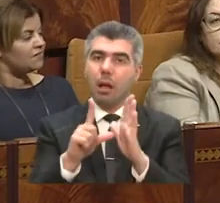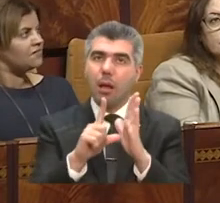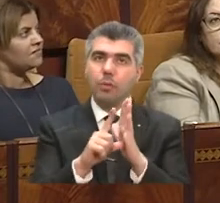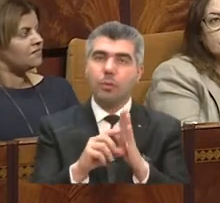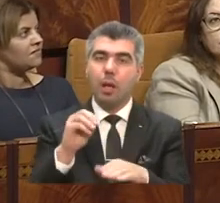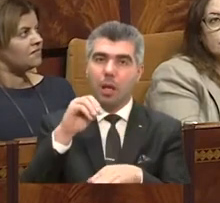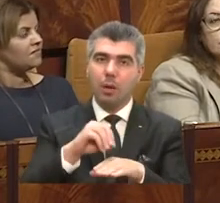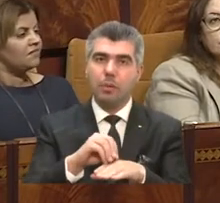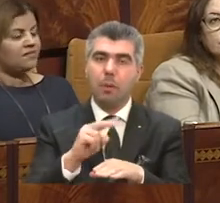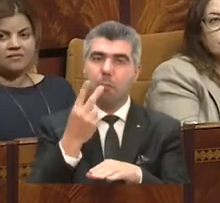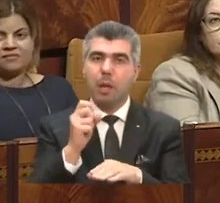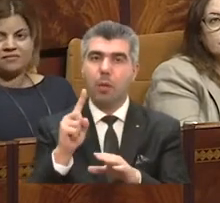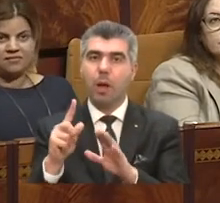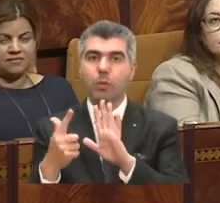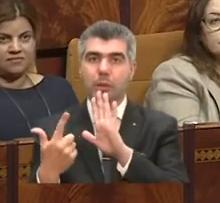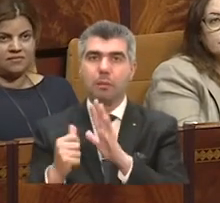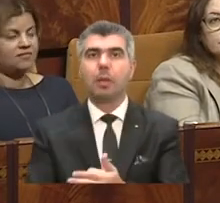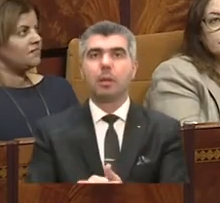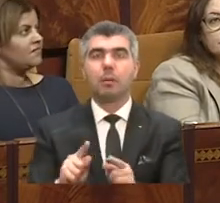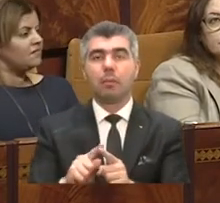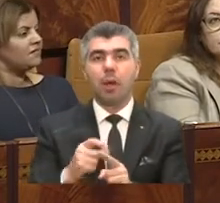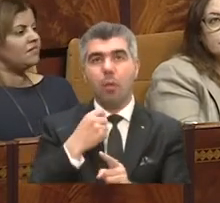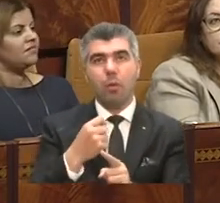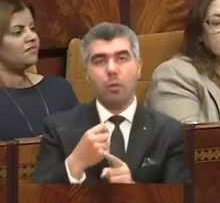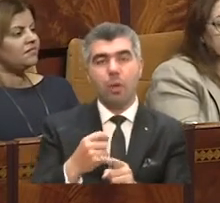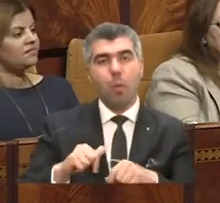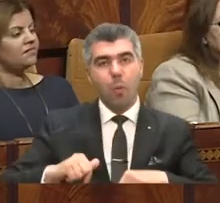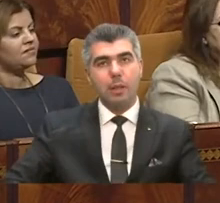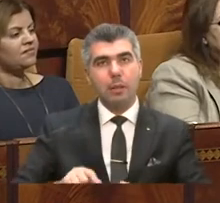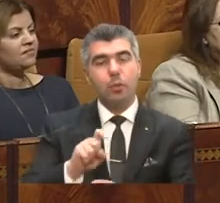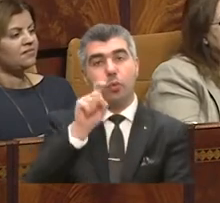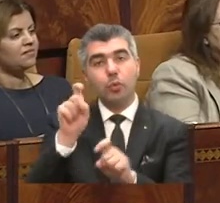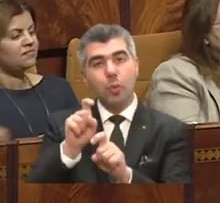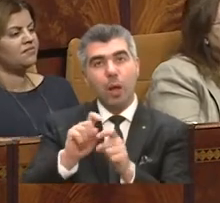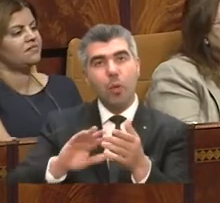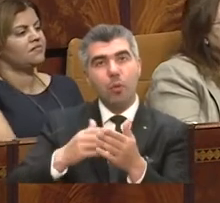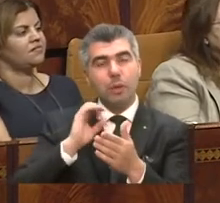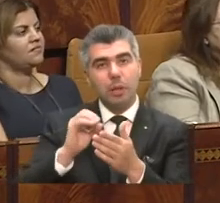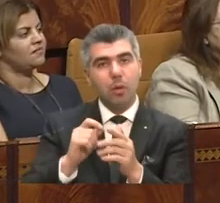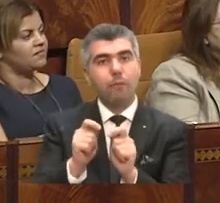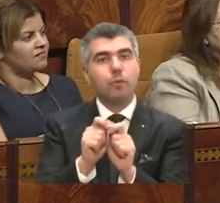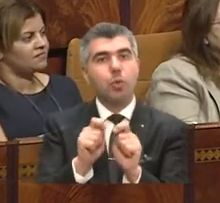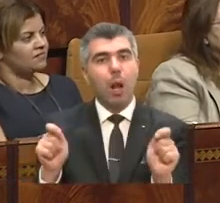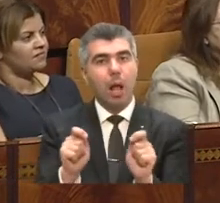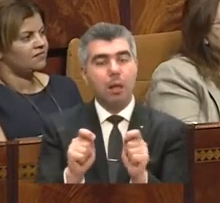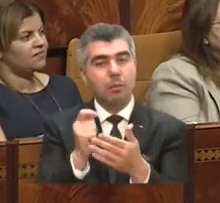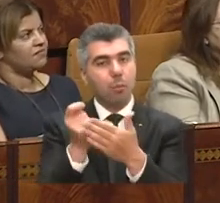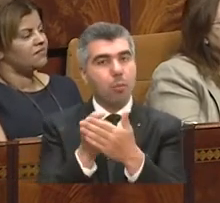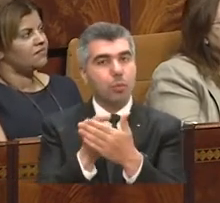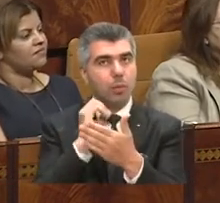نعاود 271 اليوم كنطلبوا بشكل رسمي السيده الوزيره هذوك التساؤلات اللي كاينه وغتخرج في الجريده الرسميه اللي طرحوا الساده